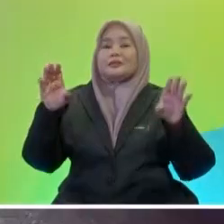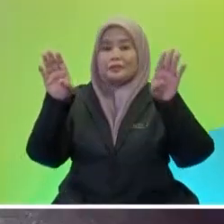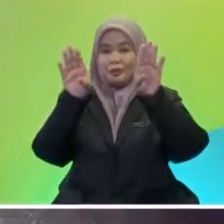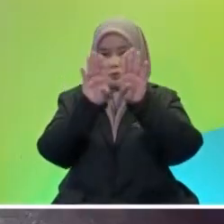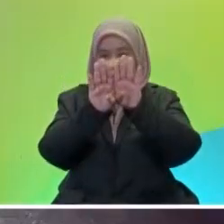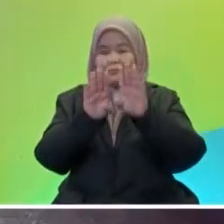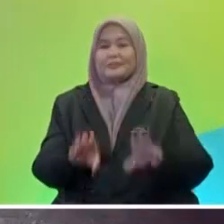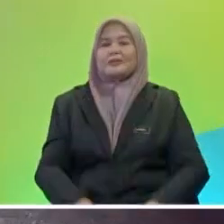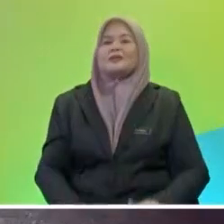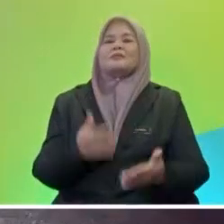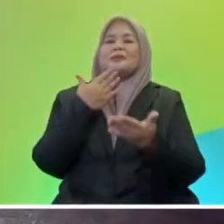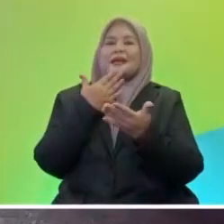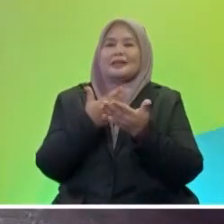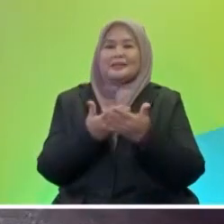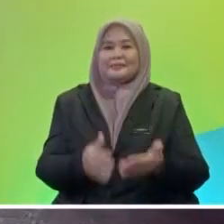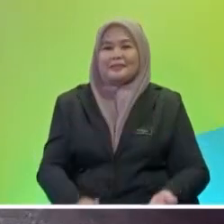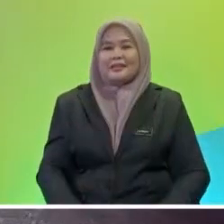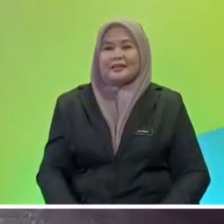betul terbaik